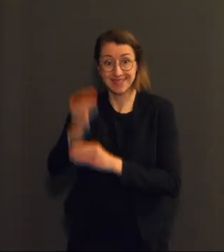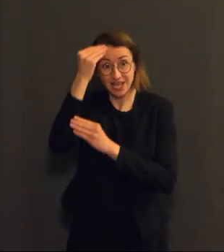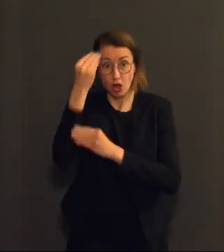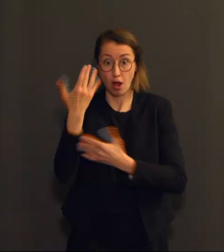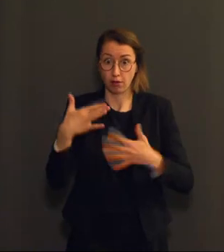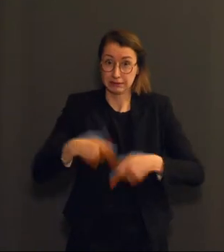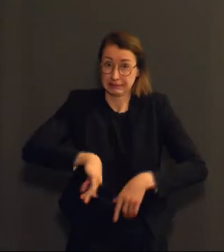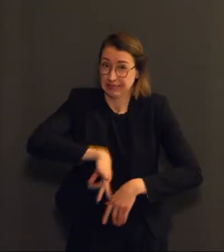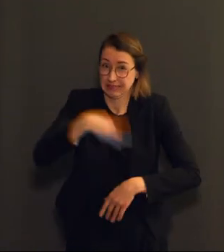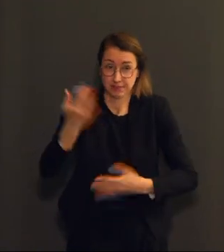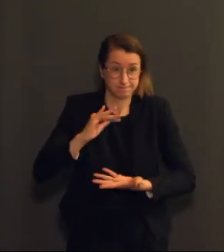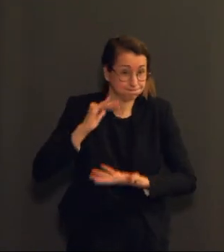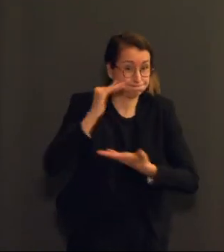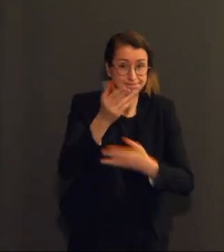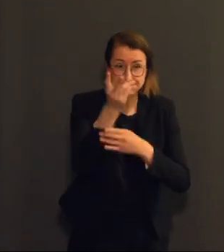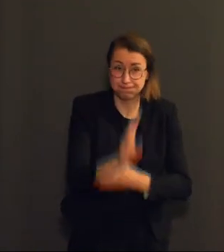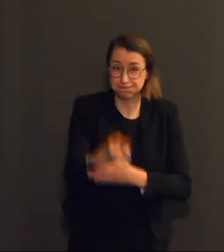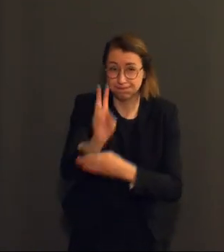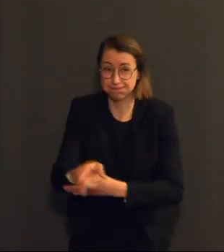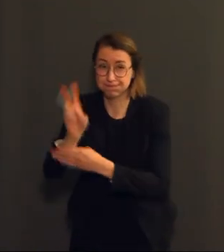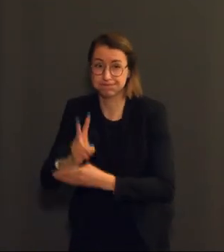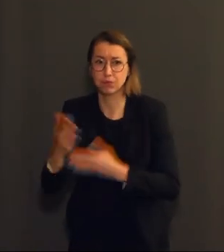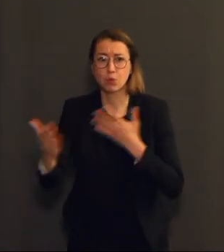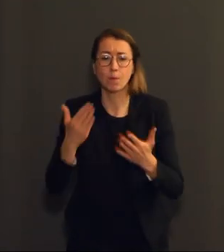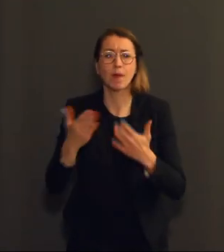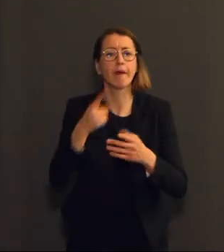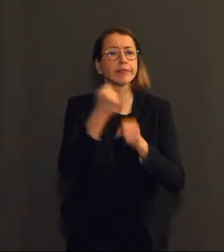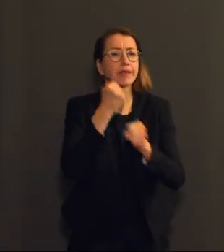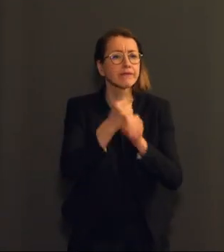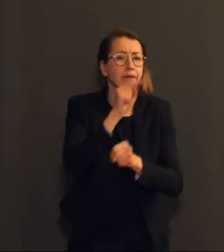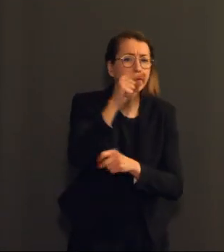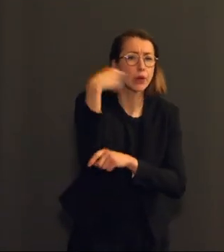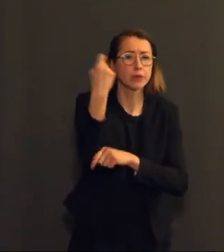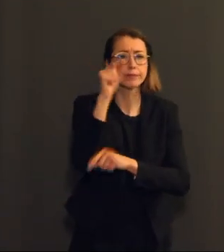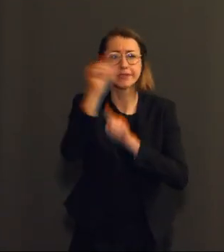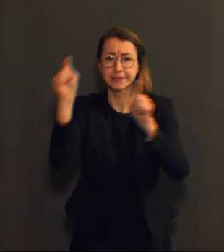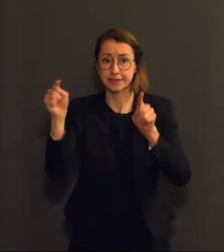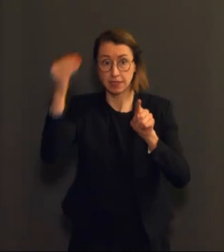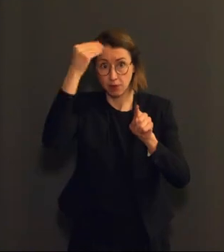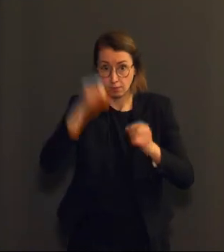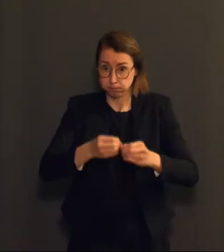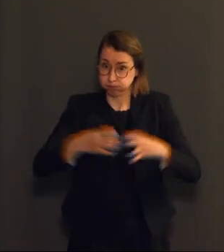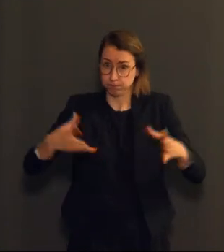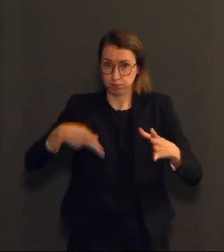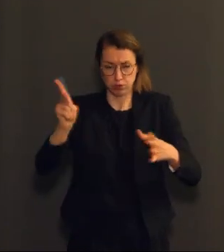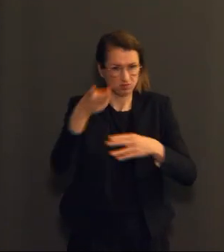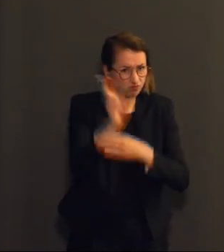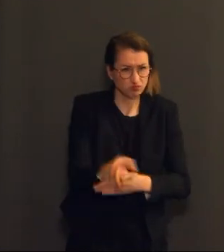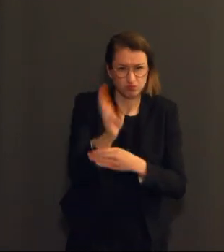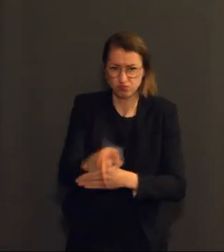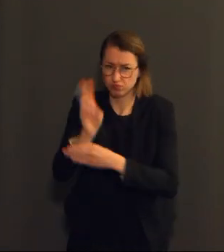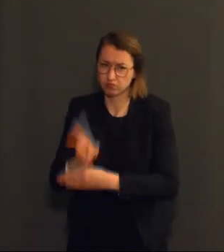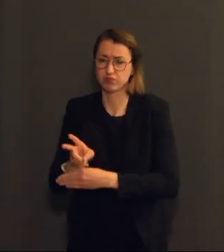dans les structures sociales ou de travail en Belgique. C'est un travail considérable qui est entrepris et qui va à nouveau y